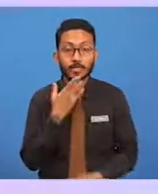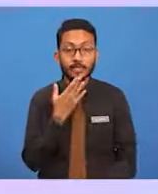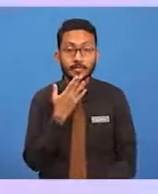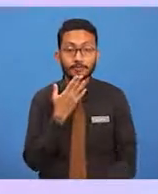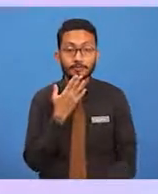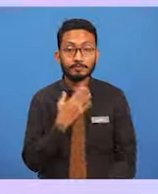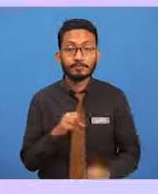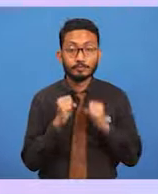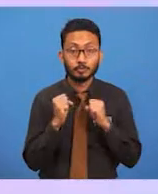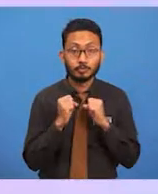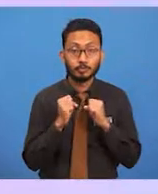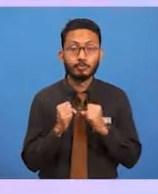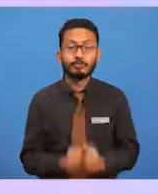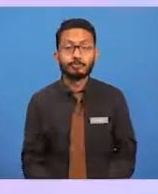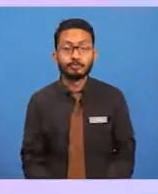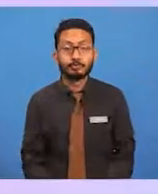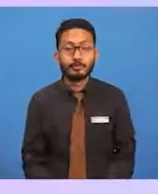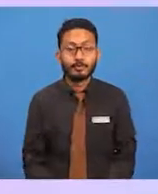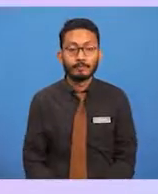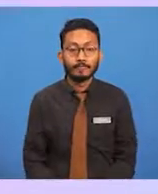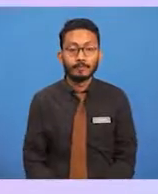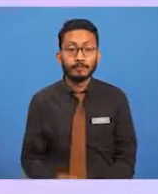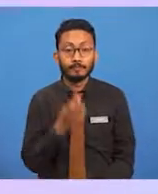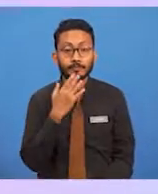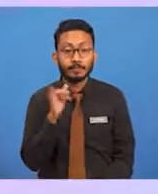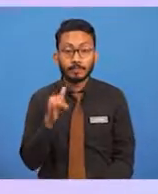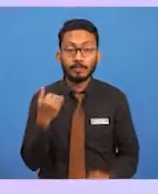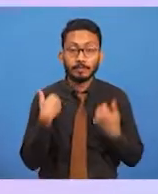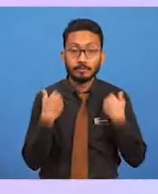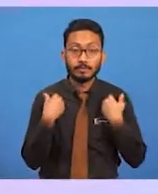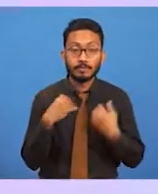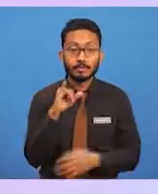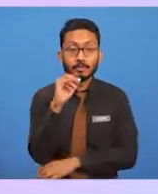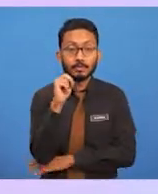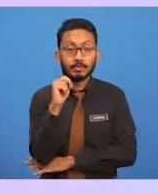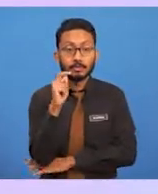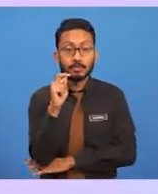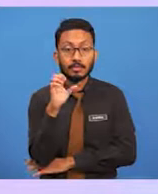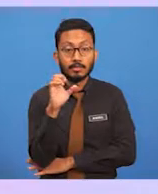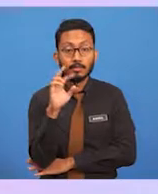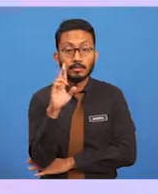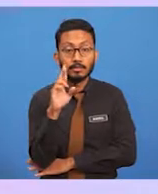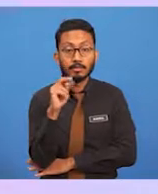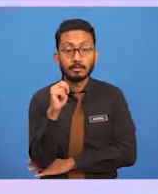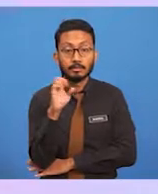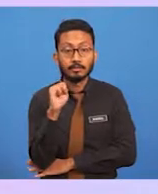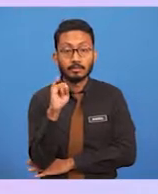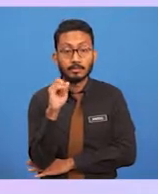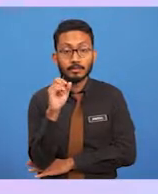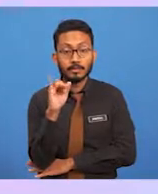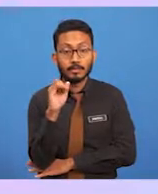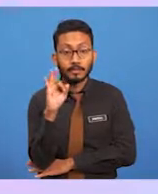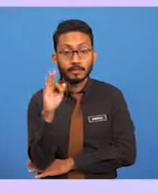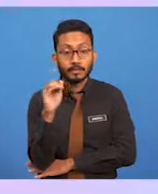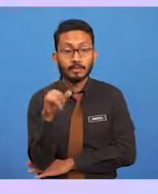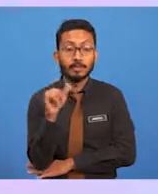merupakan warna yang mempunyai intensiti yang rendah, warna biru,